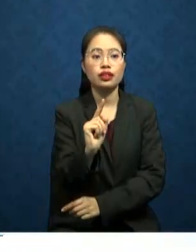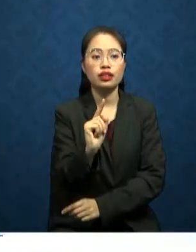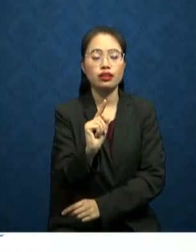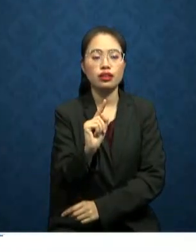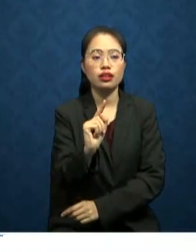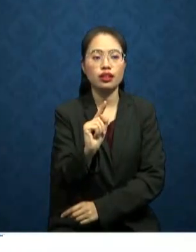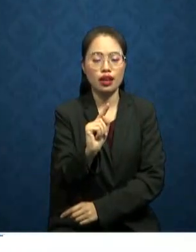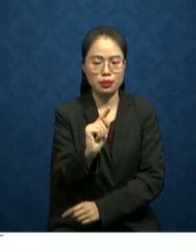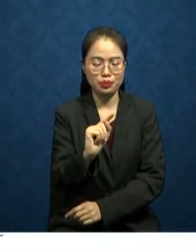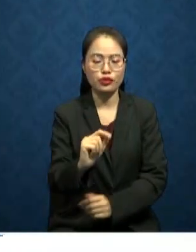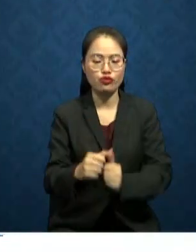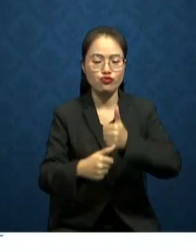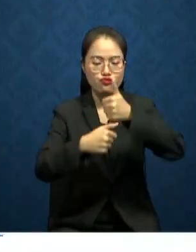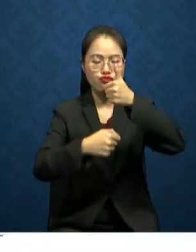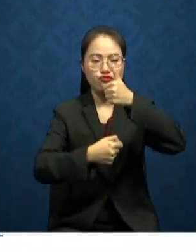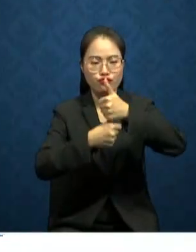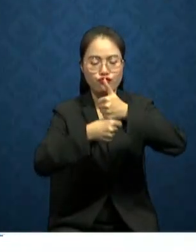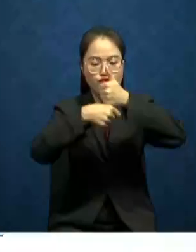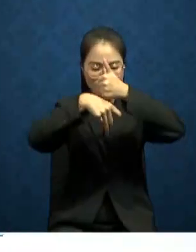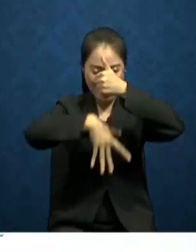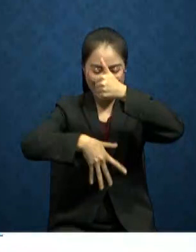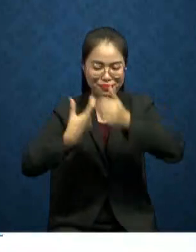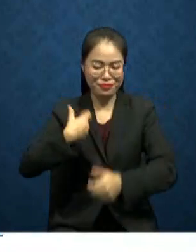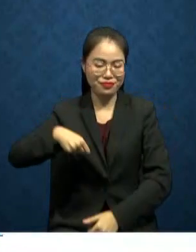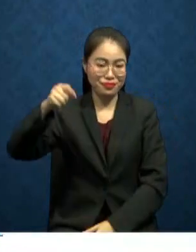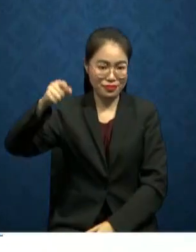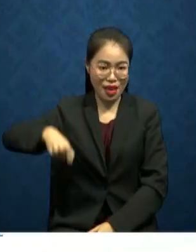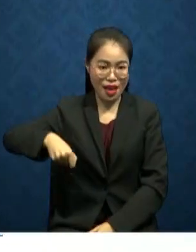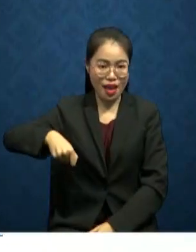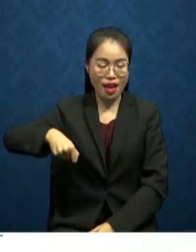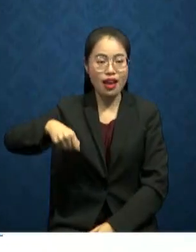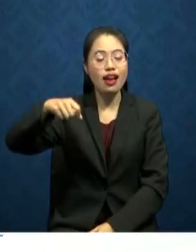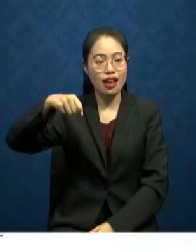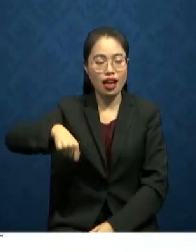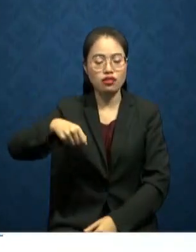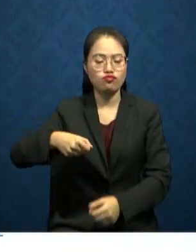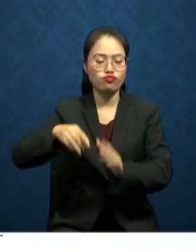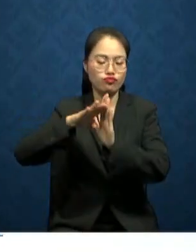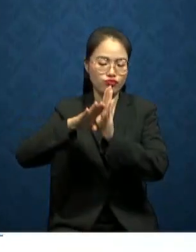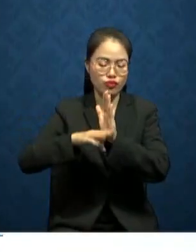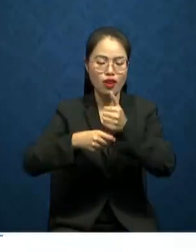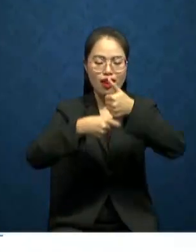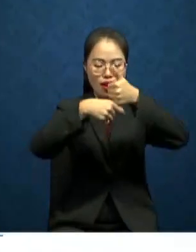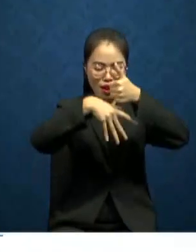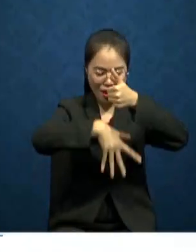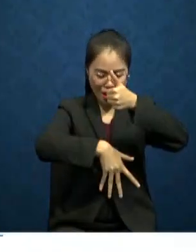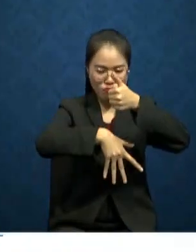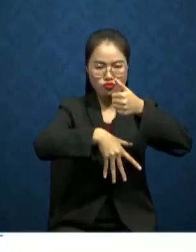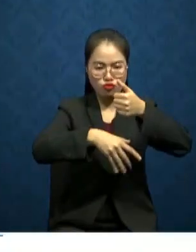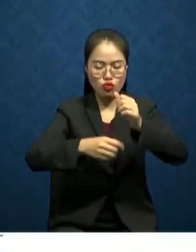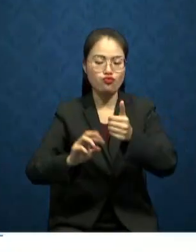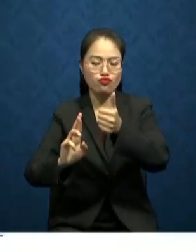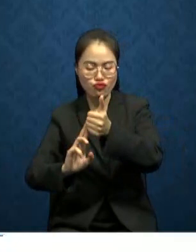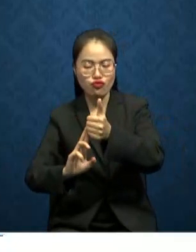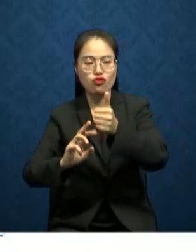แบ่งระดับลงมาไล่ตั้งแต่รัฐธรรมนูญเอ่อเชื่อมโยงกับมาต 12ที่มีการกำหนดระดับเจ้าหน้าที่ว่าต้องเป็นอำนวยการระดับ